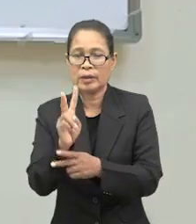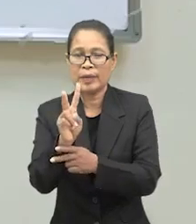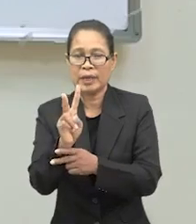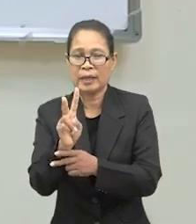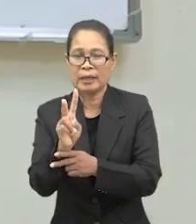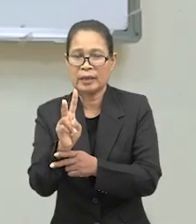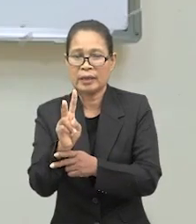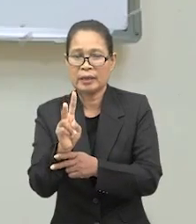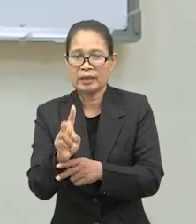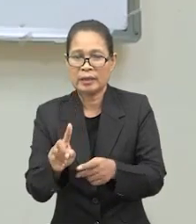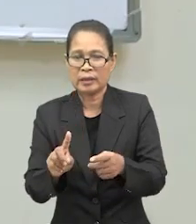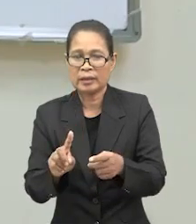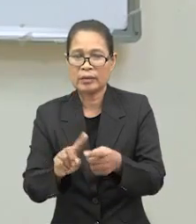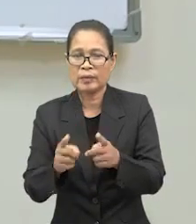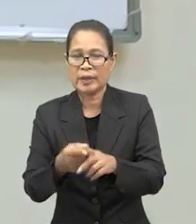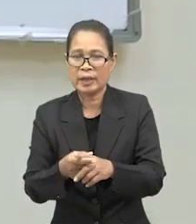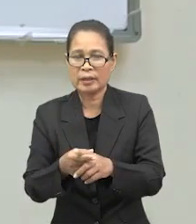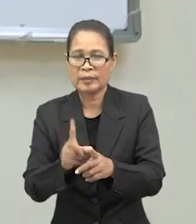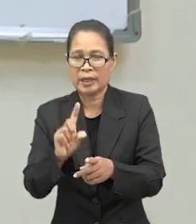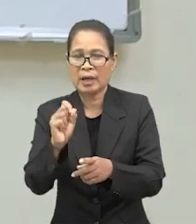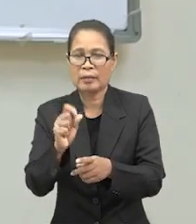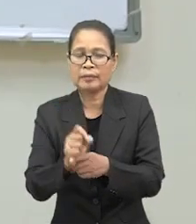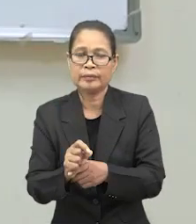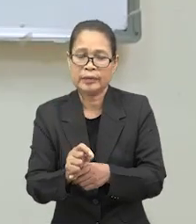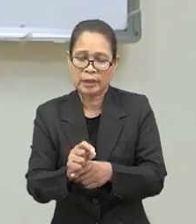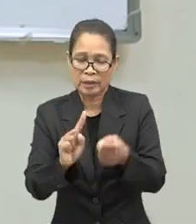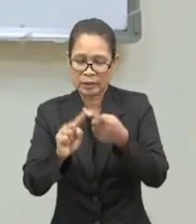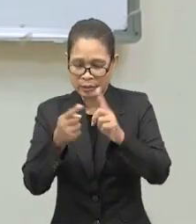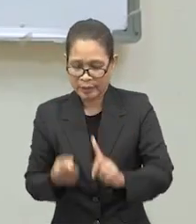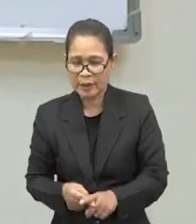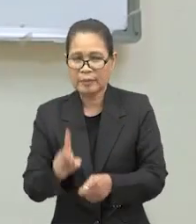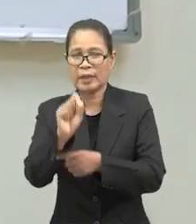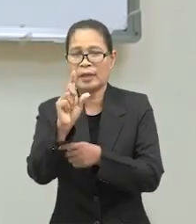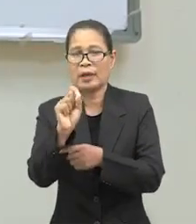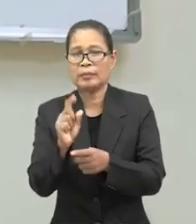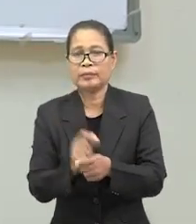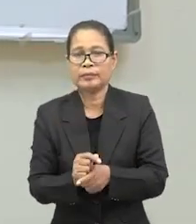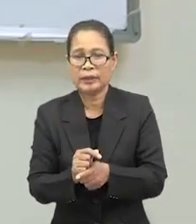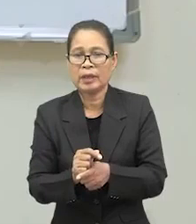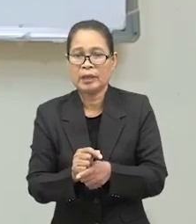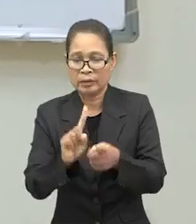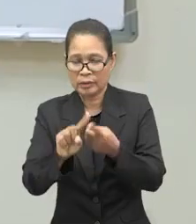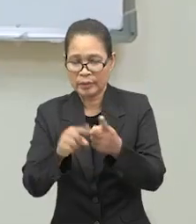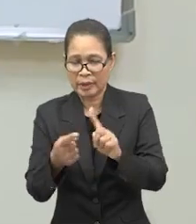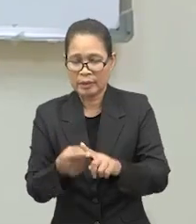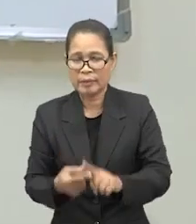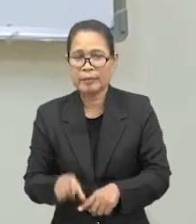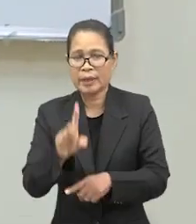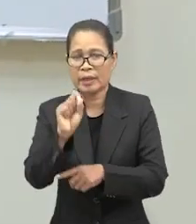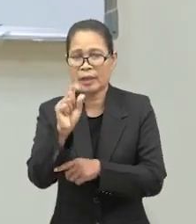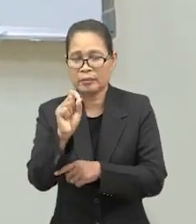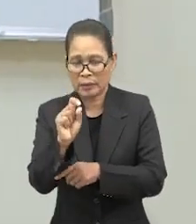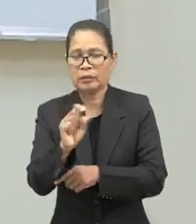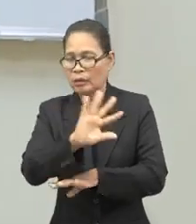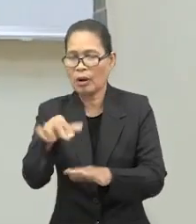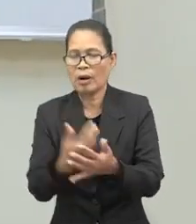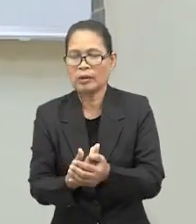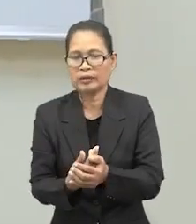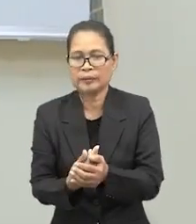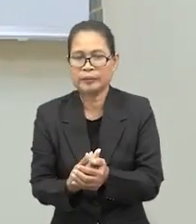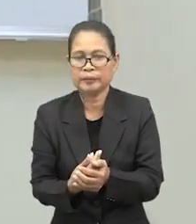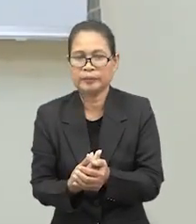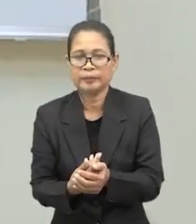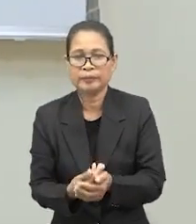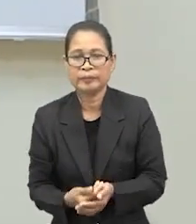hay mưa tu thì pì tôi tìm biết đi tôi sẽ phê đọc tụt phiệt phiệt đọp tụt phiệt phiệt đọp tụt phiệt phiệt